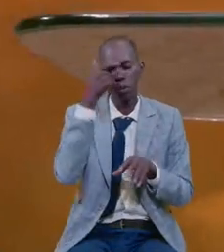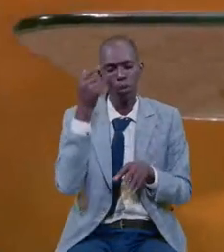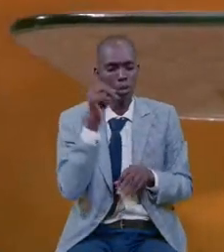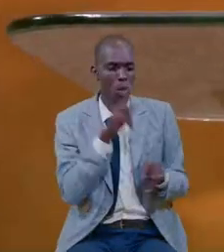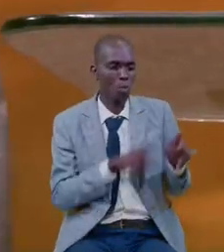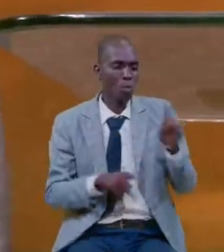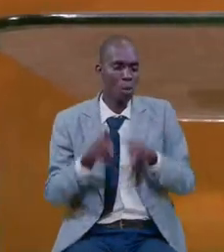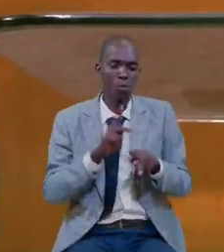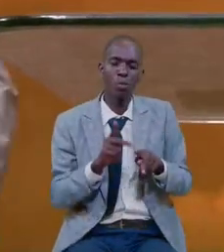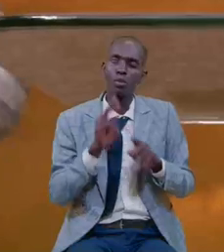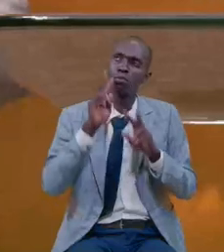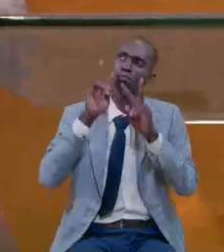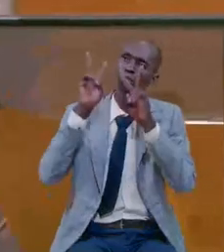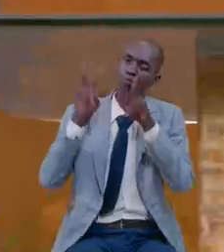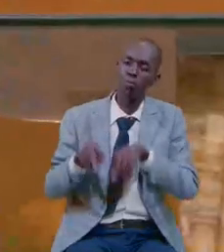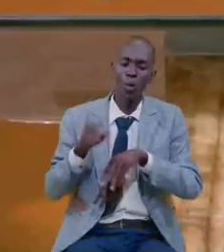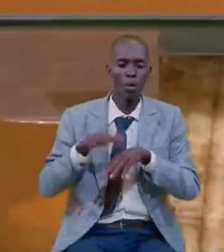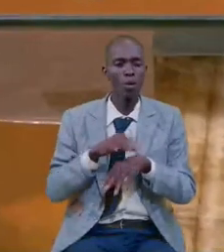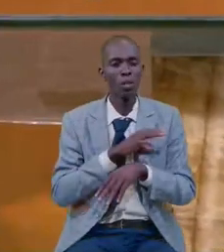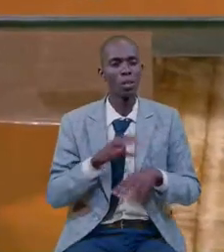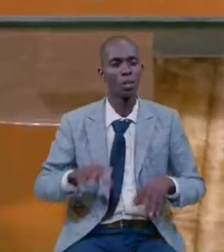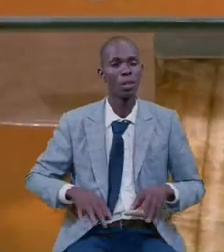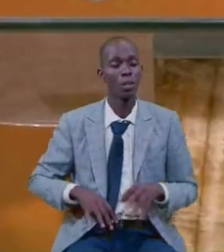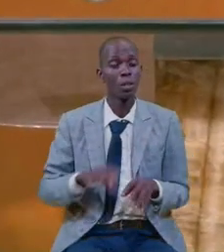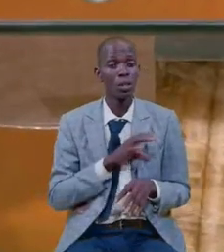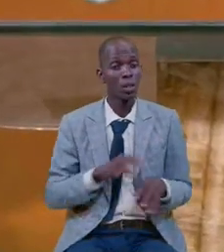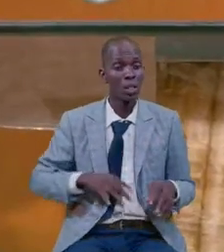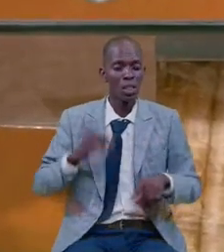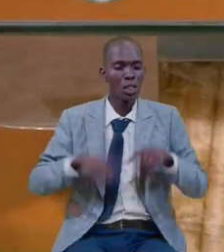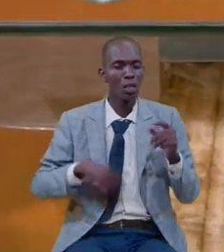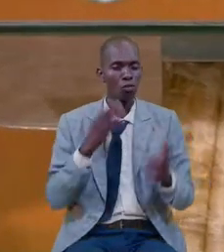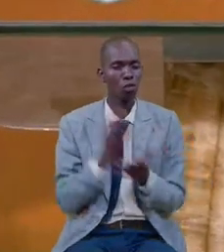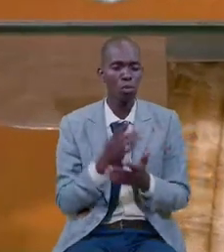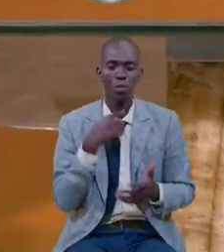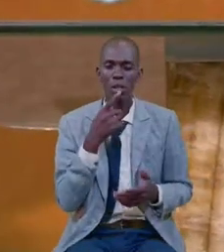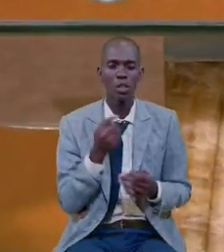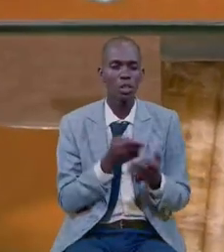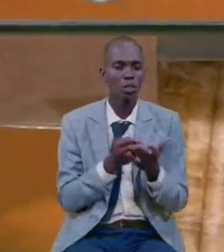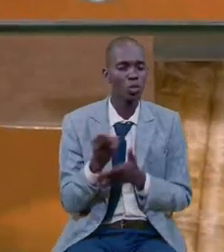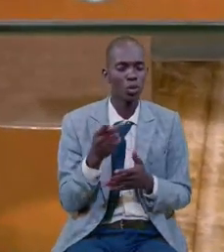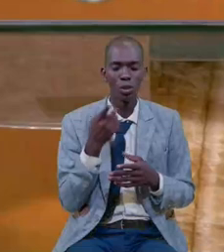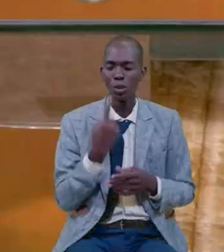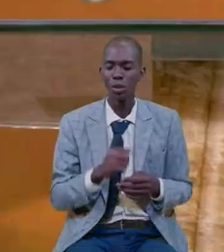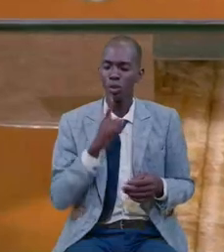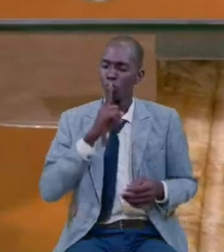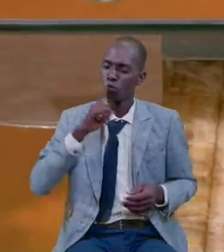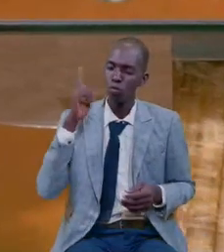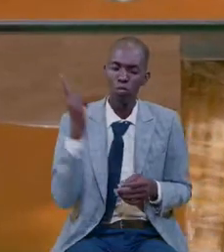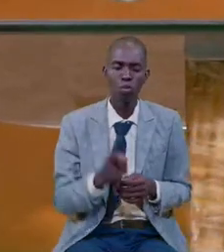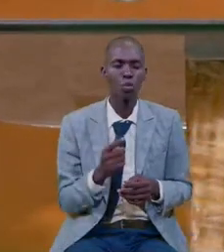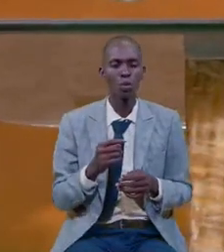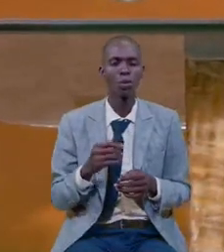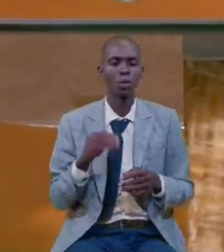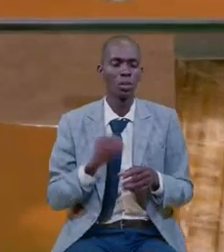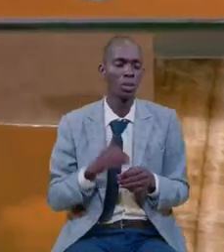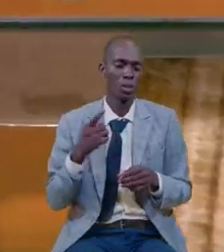de lui. Il ne va pas cesser de dire la vérité ardente